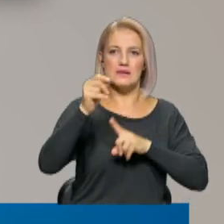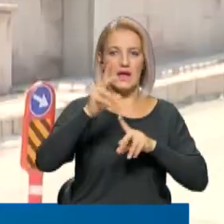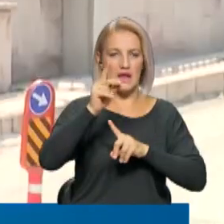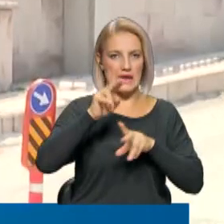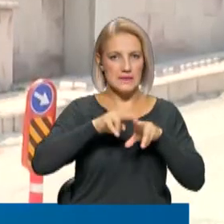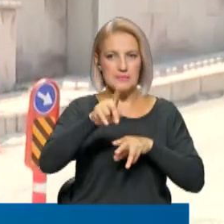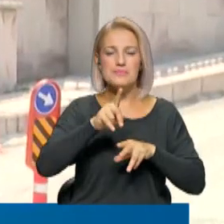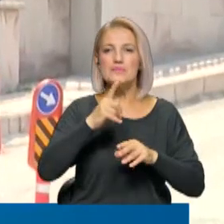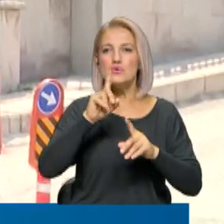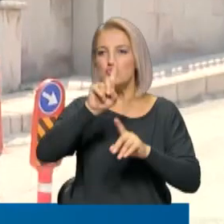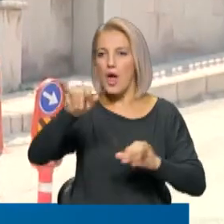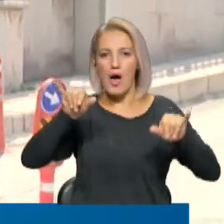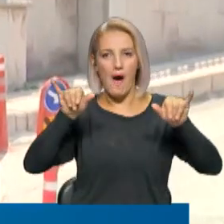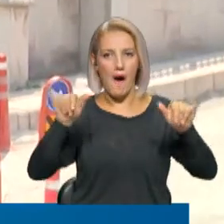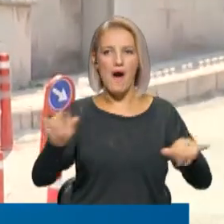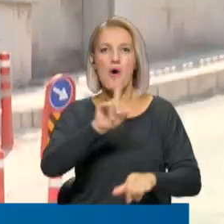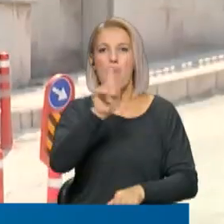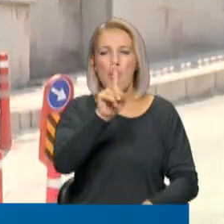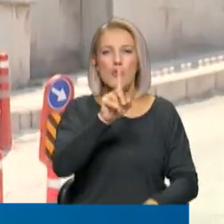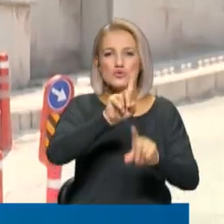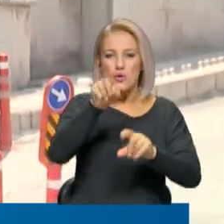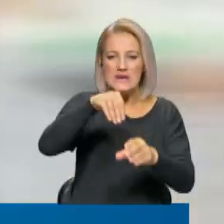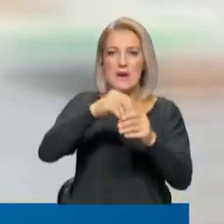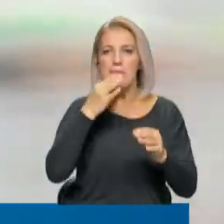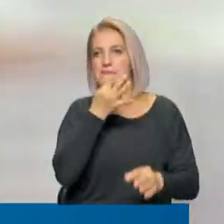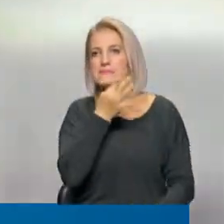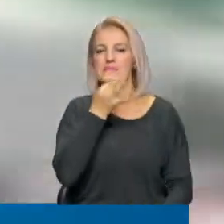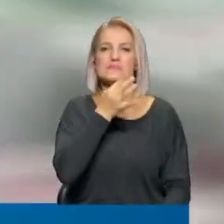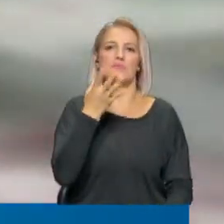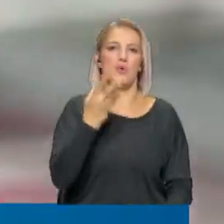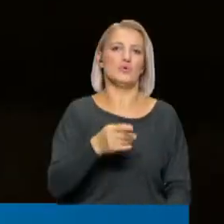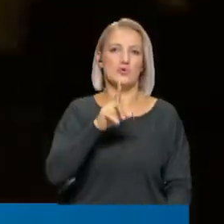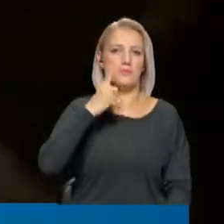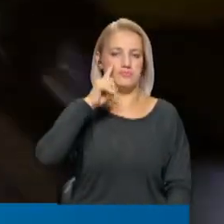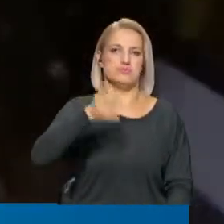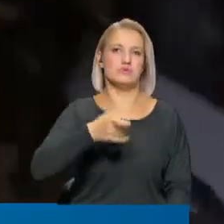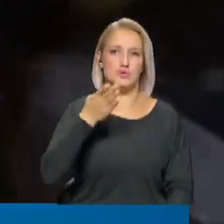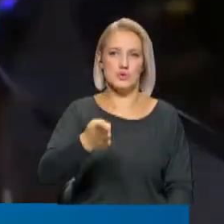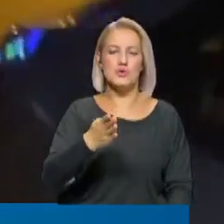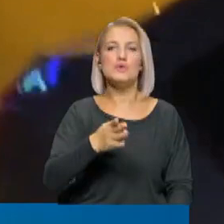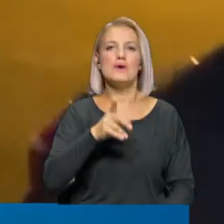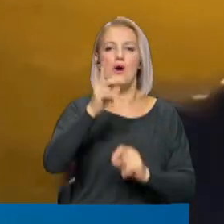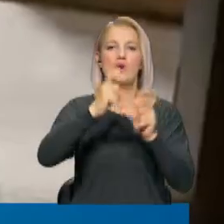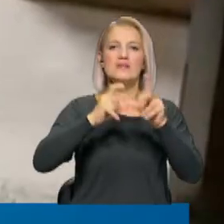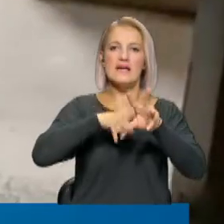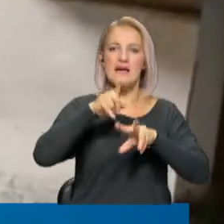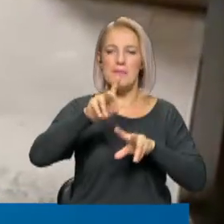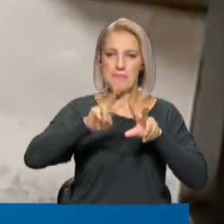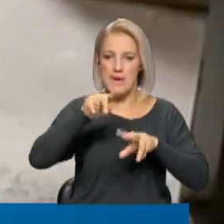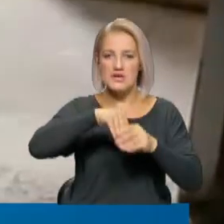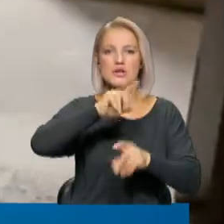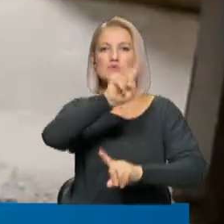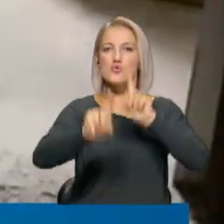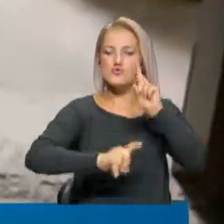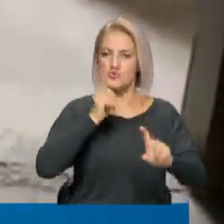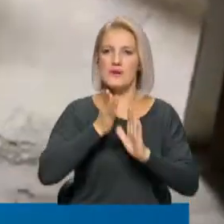sorularla birebir aynı 10 soruda da benzerlik olduğu tespit edildi. ÖSYM'de soruların sızdırılmasına ilişkin soruşturma derinleşirken